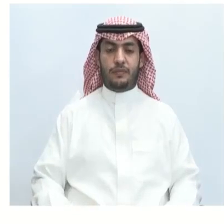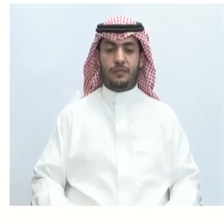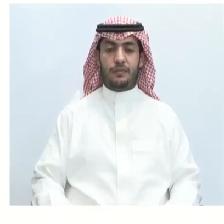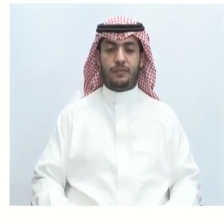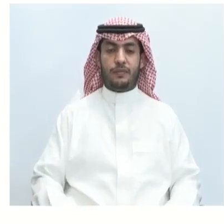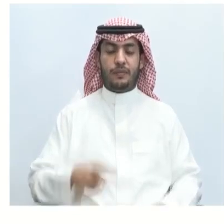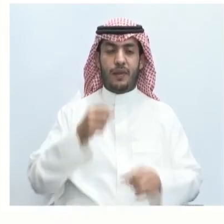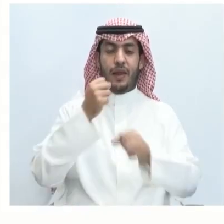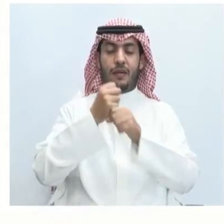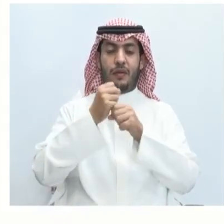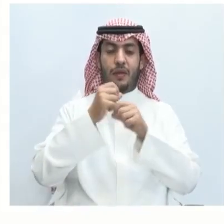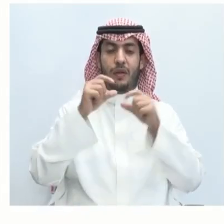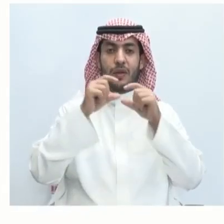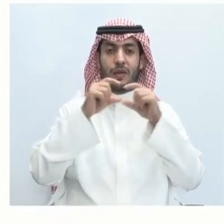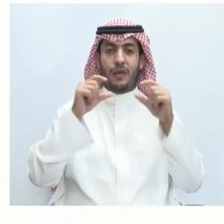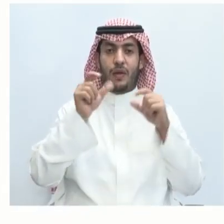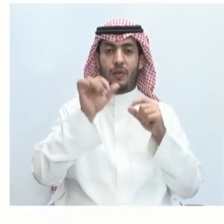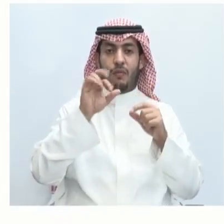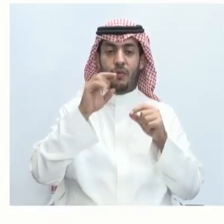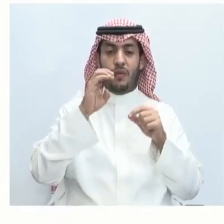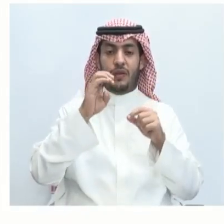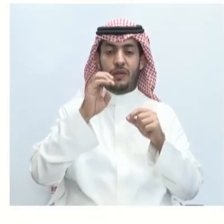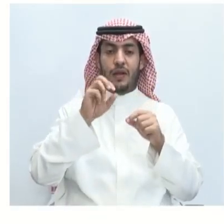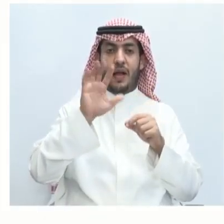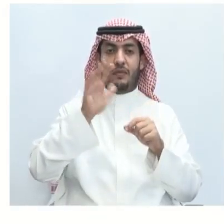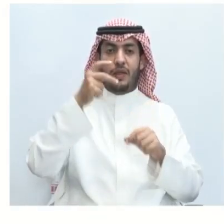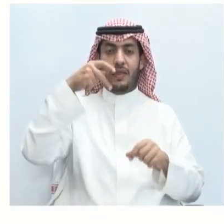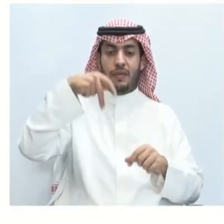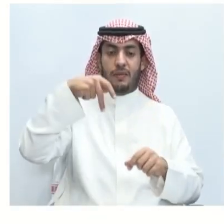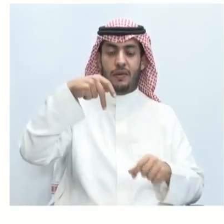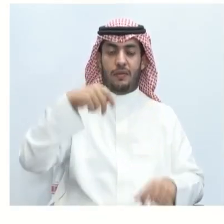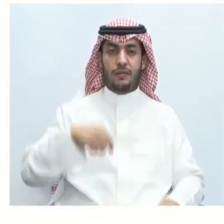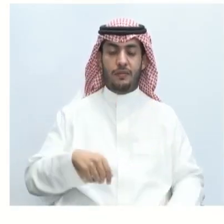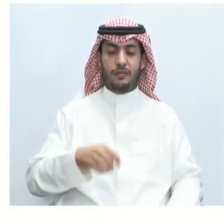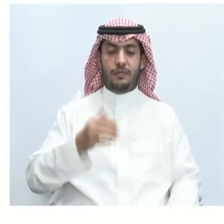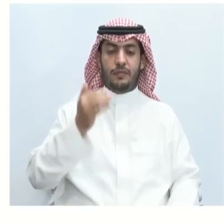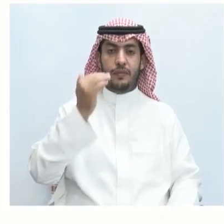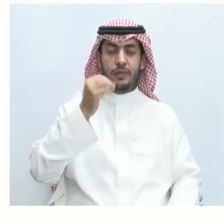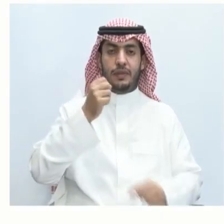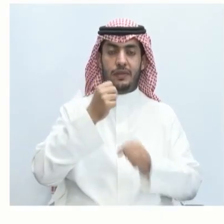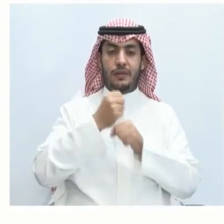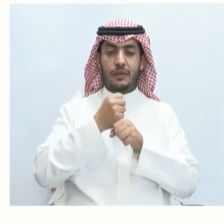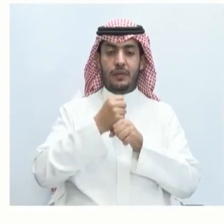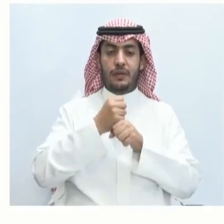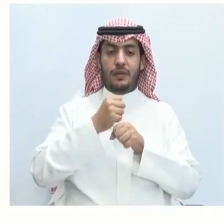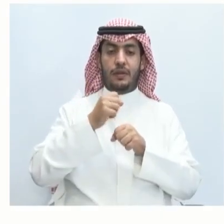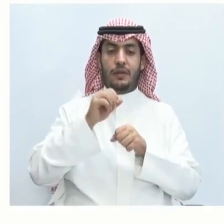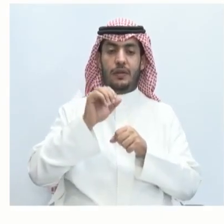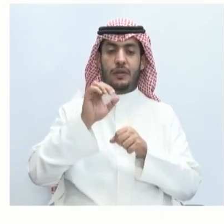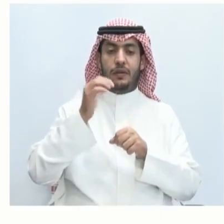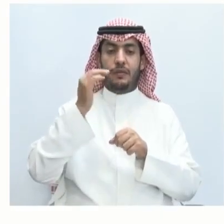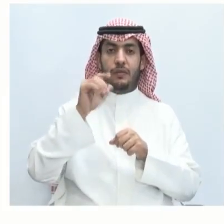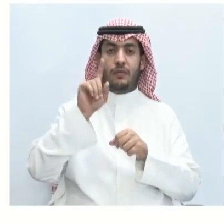ان اعمل نموذجا للكسر خمسه على ثمانيه او خمسه اثمان وذلك باستعمال خمسه قطع